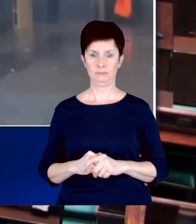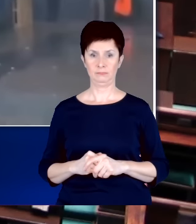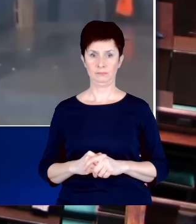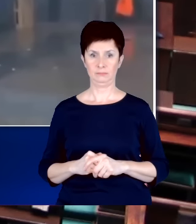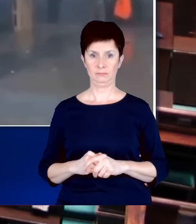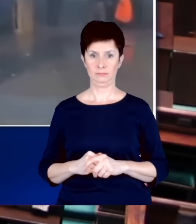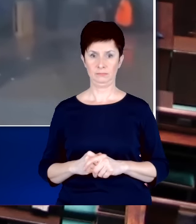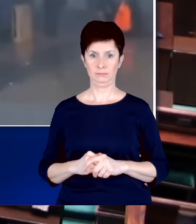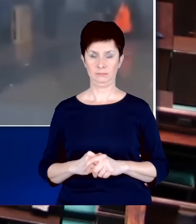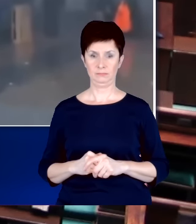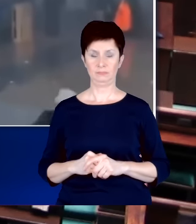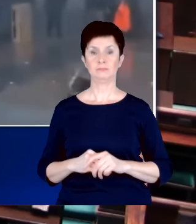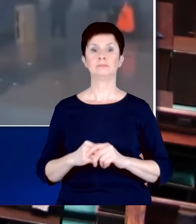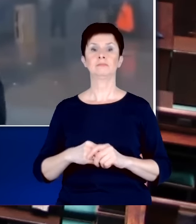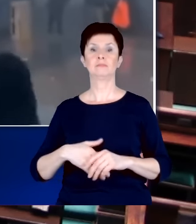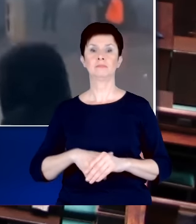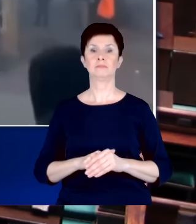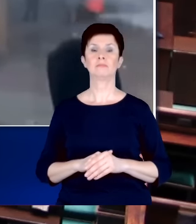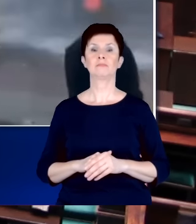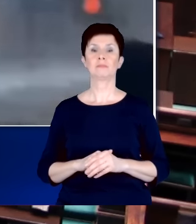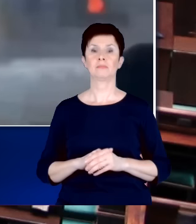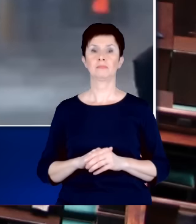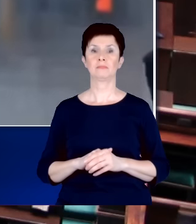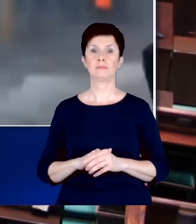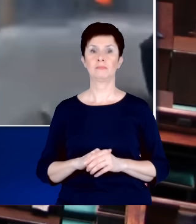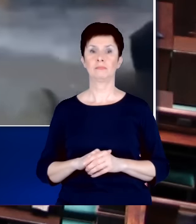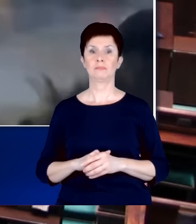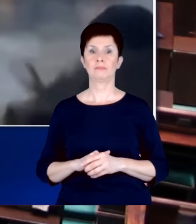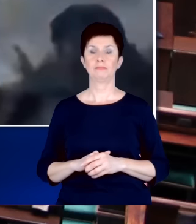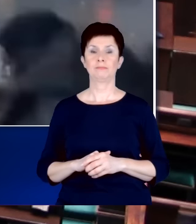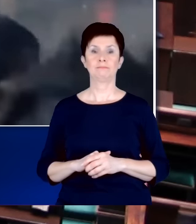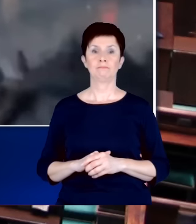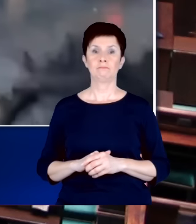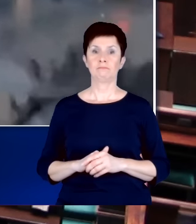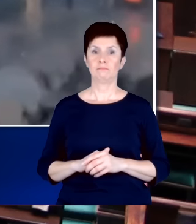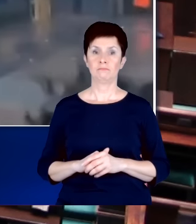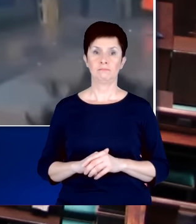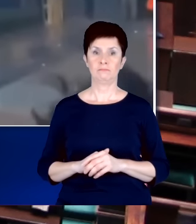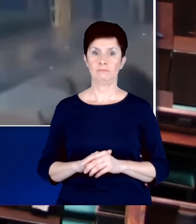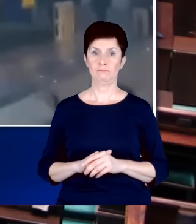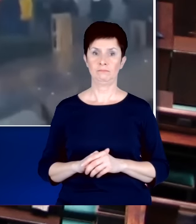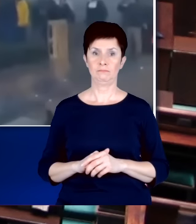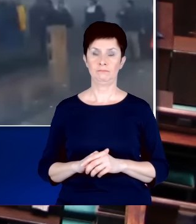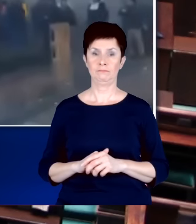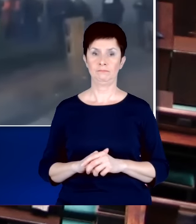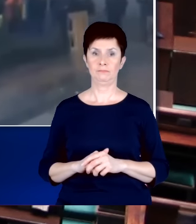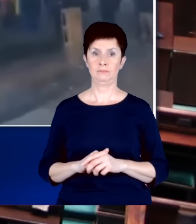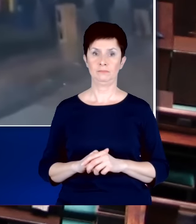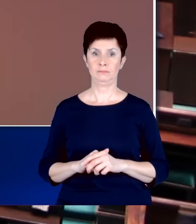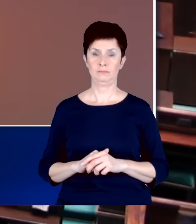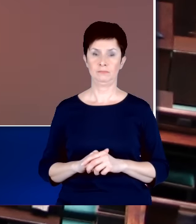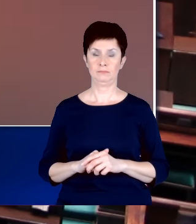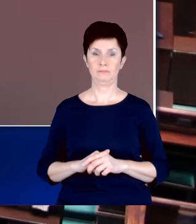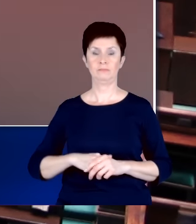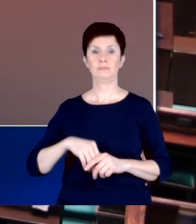tak agresywnie nacechowanych, bo to nie służy merytorycznie. Ale ja rozumiem, panie pośle, że to lewactwo to nie było, zdaje się, w kierunku